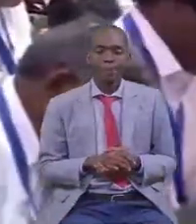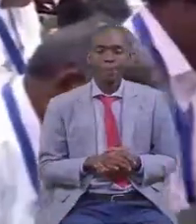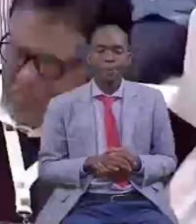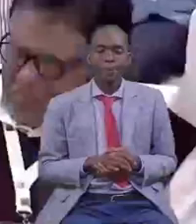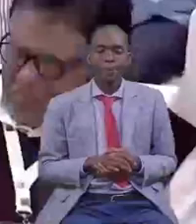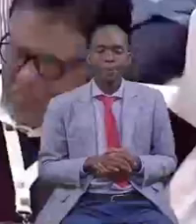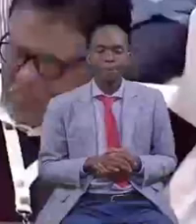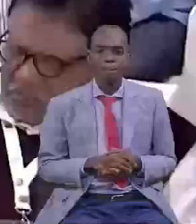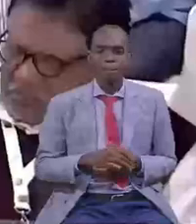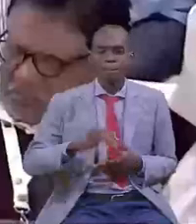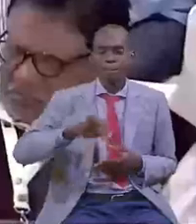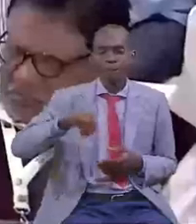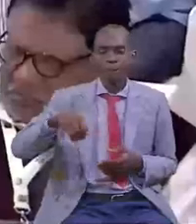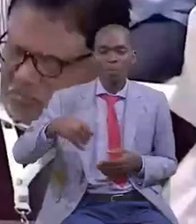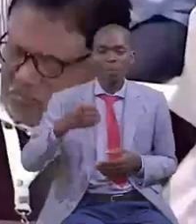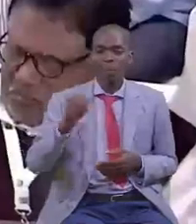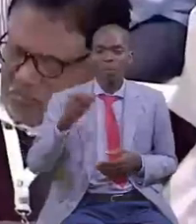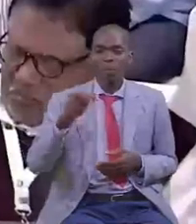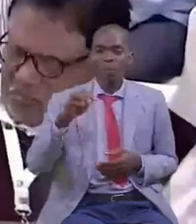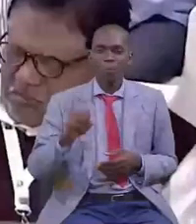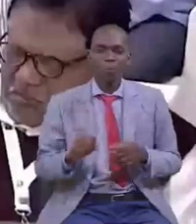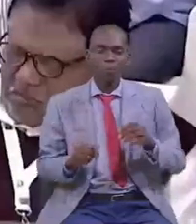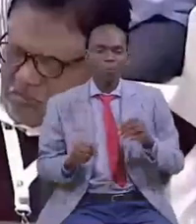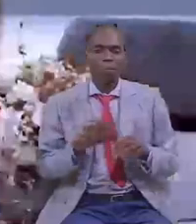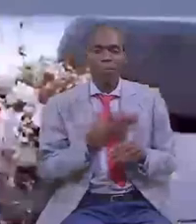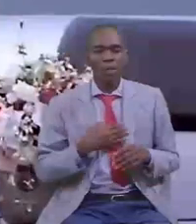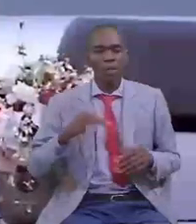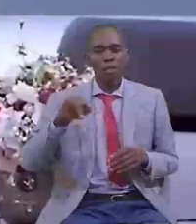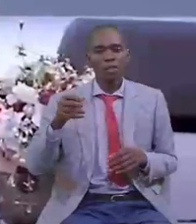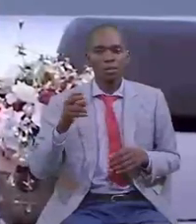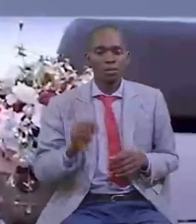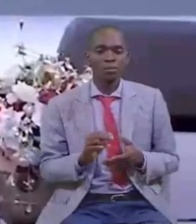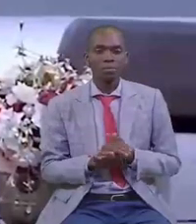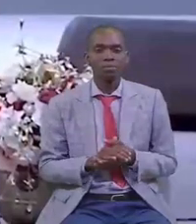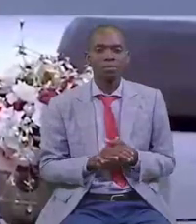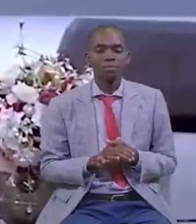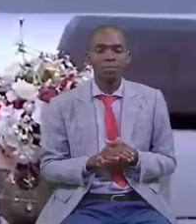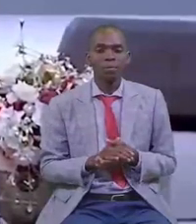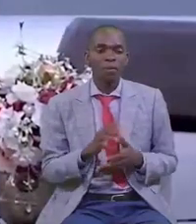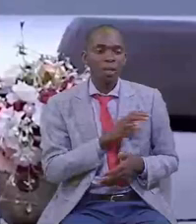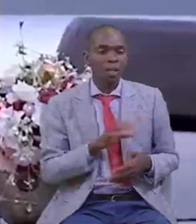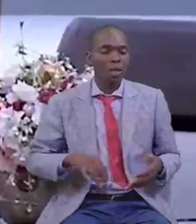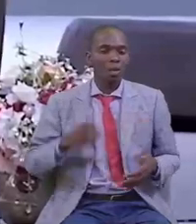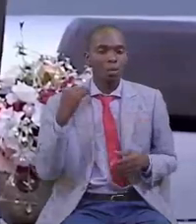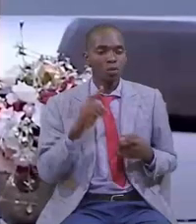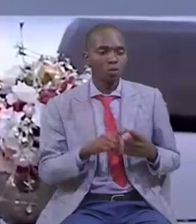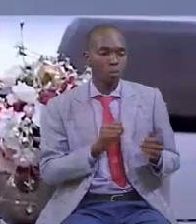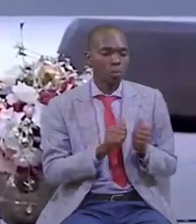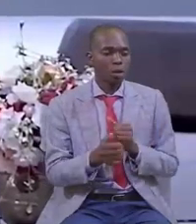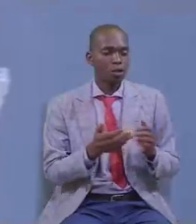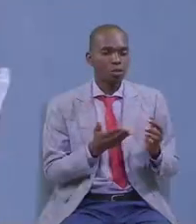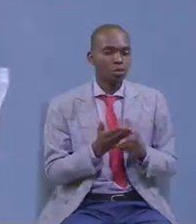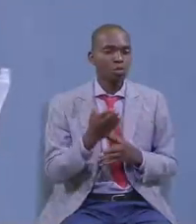Jean et Jacques. Christ devait passer par la Samarie.